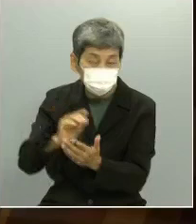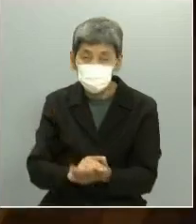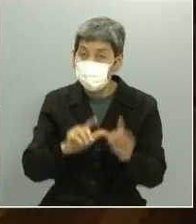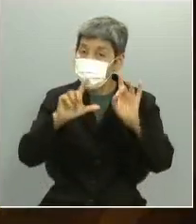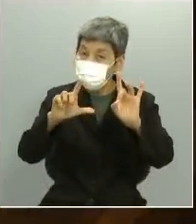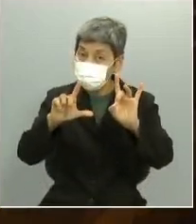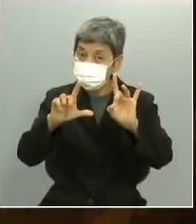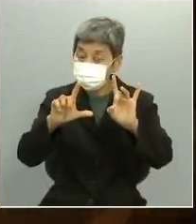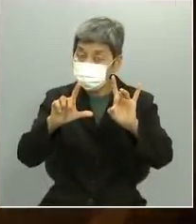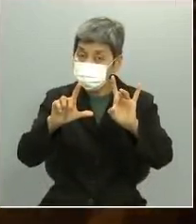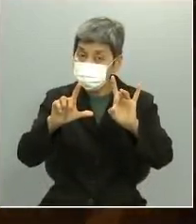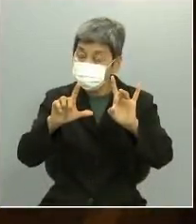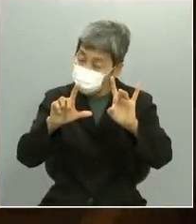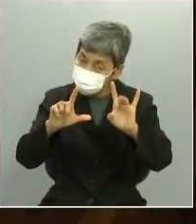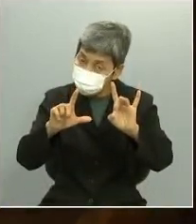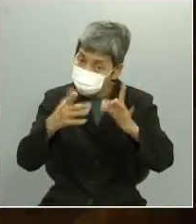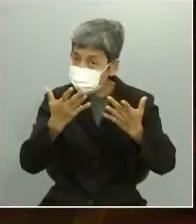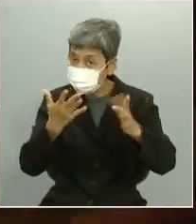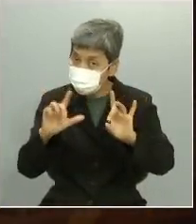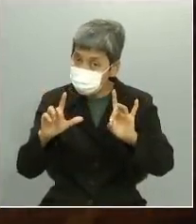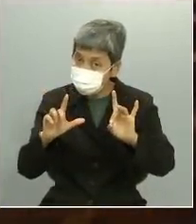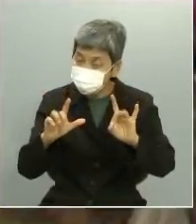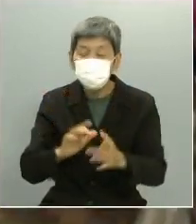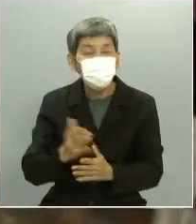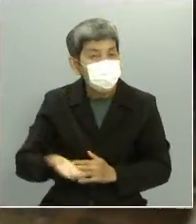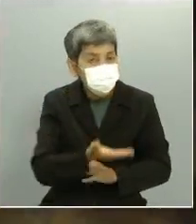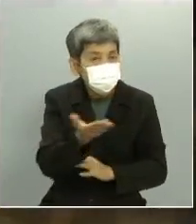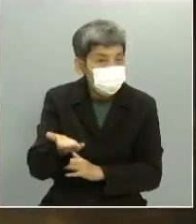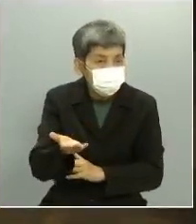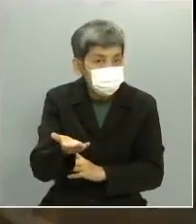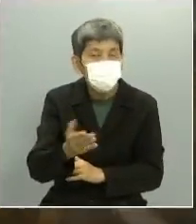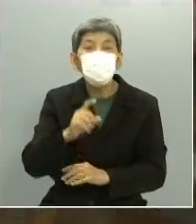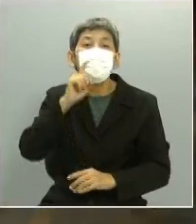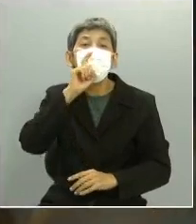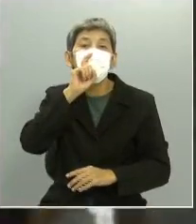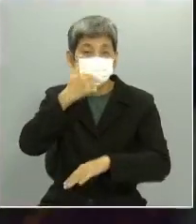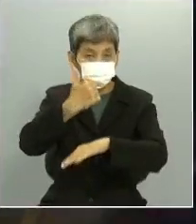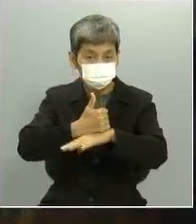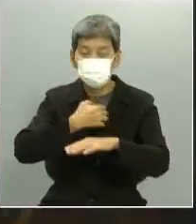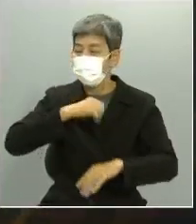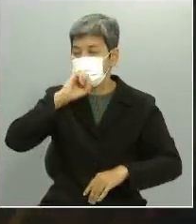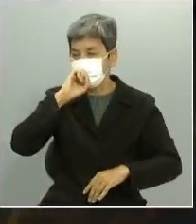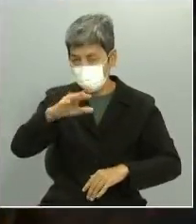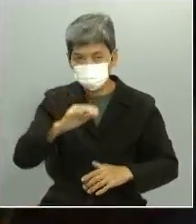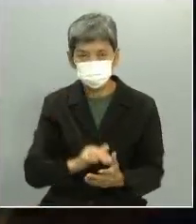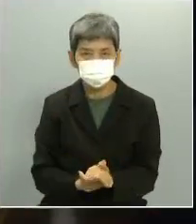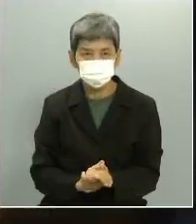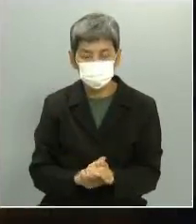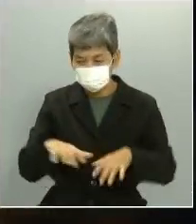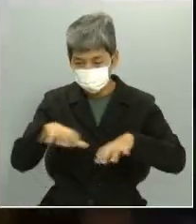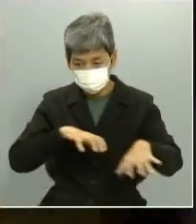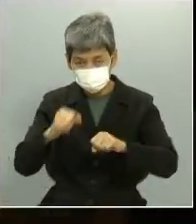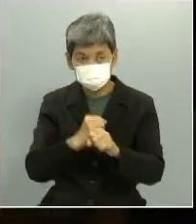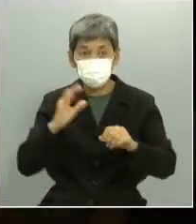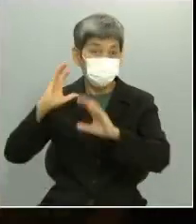ไหม ค่ะ หรือยังไงท่านผู้ชมคุณชัดชาติเมื่อเช้านี้ยืนยันจัดกลางแปล